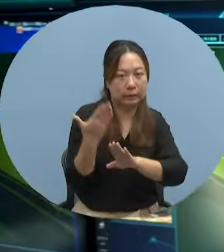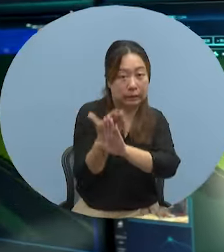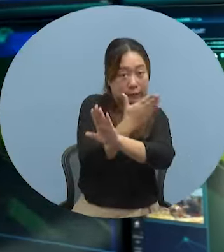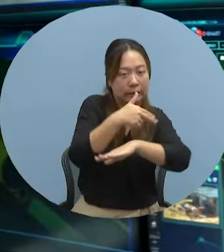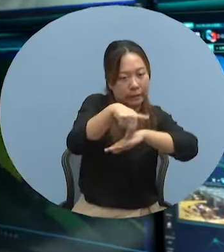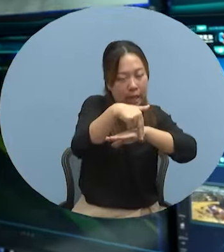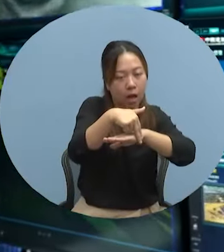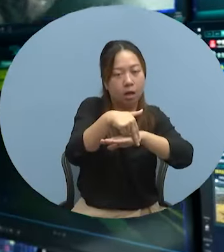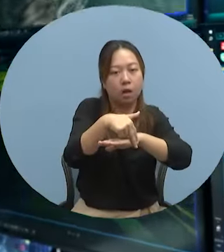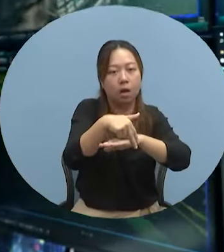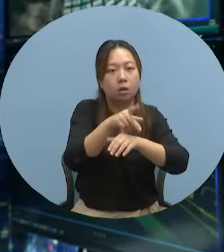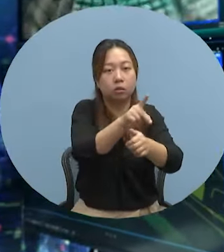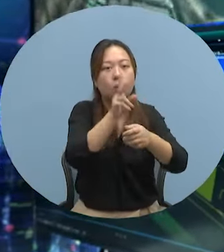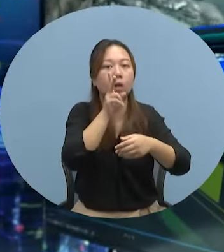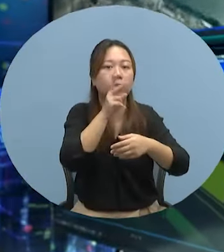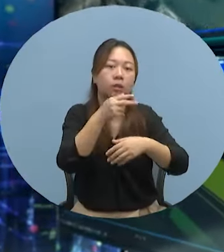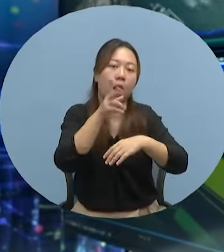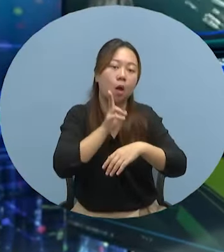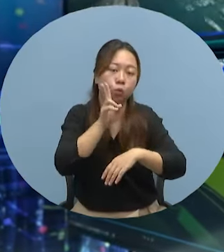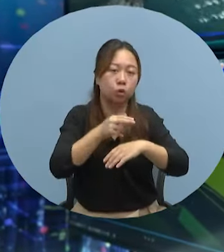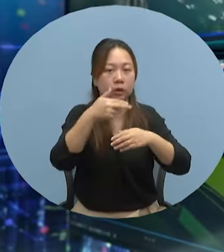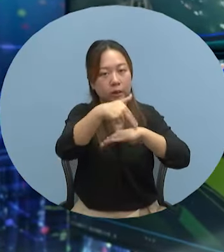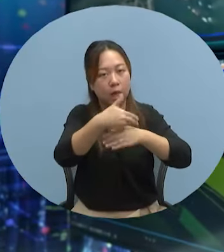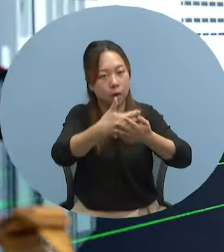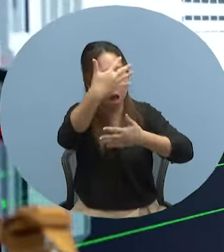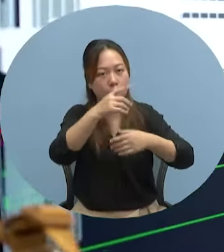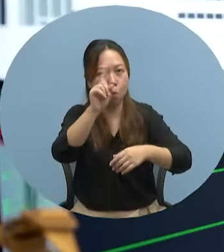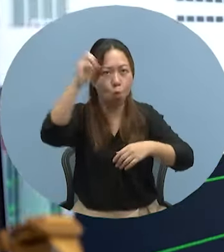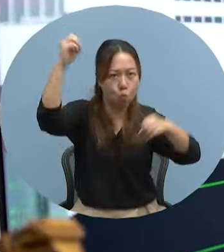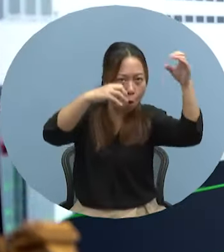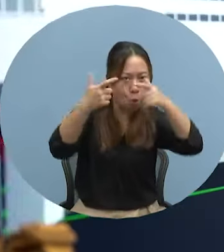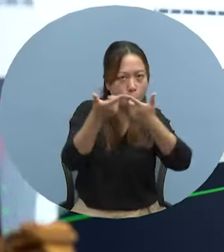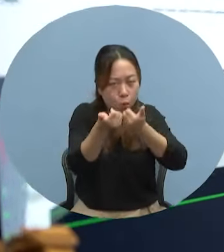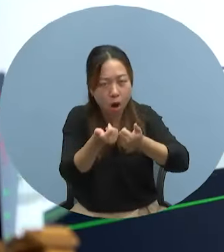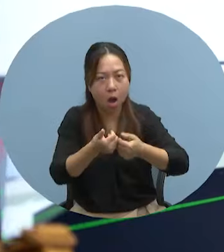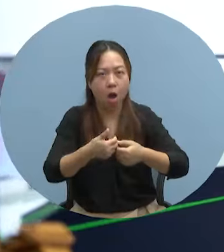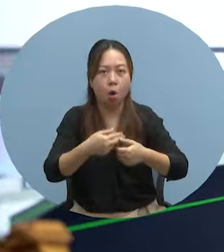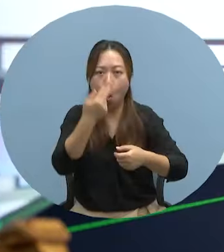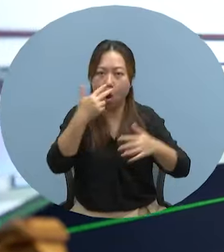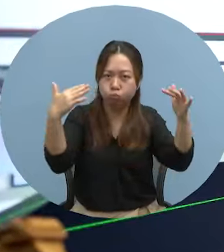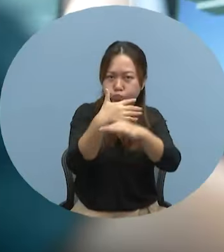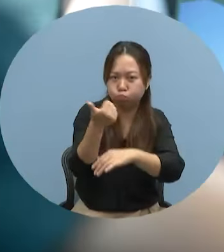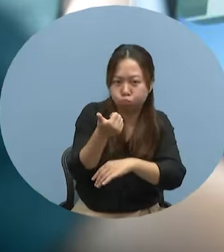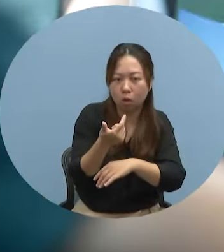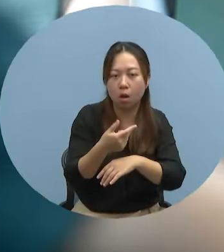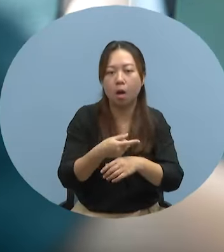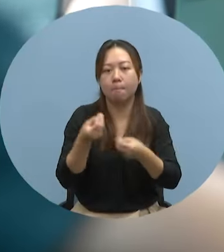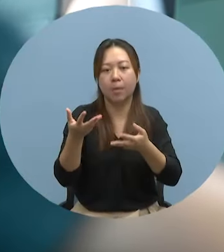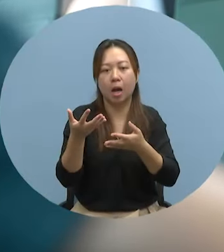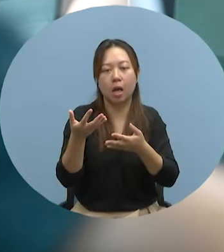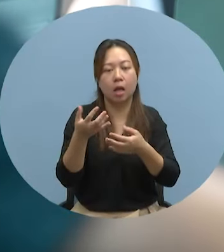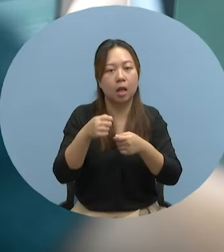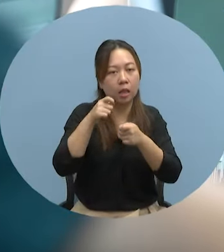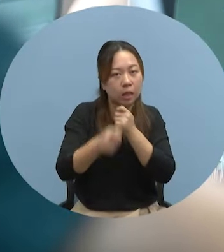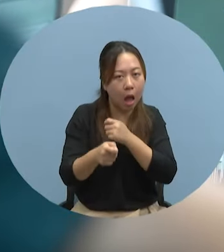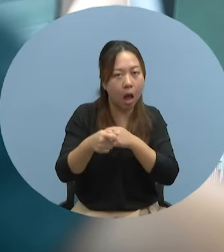可以做到一些东西，就是设计一个楼宇的时候，怎样采光是最好，怎样通风是最好，从而达到我们这个可持续发展，即是